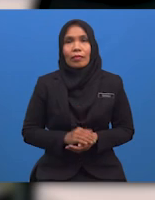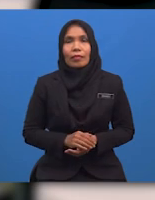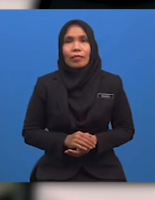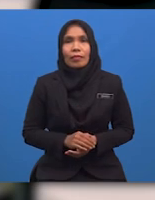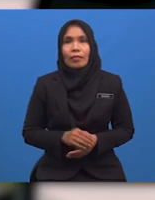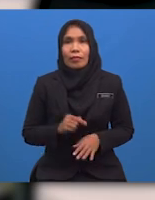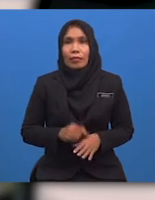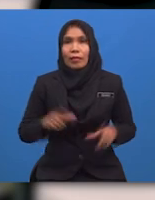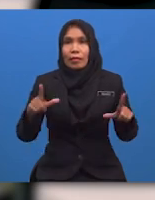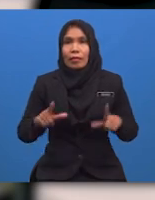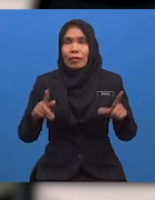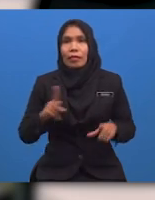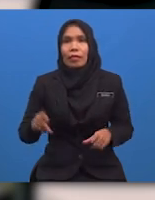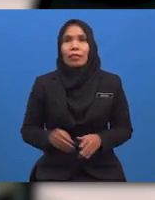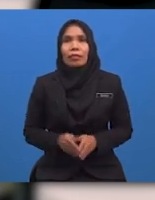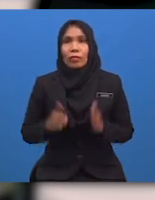untuk mengawal inflasi.